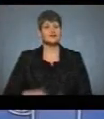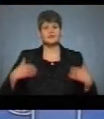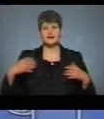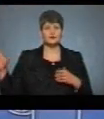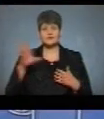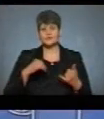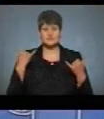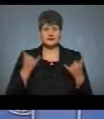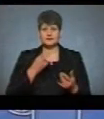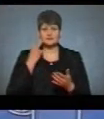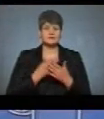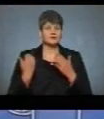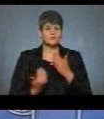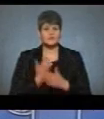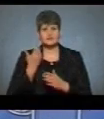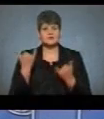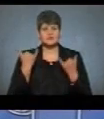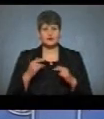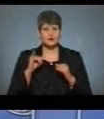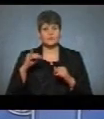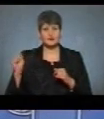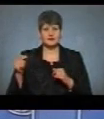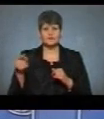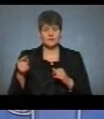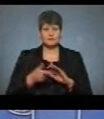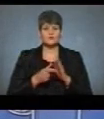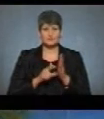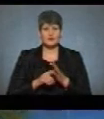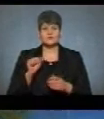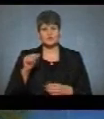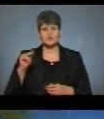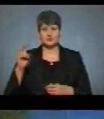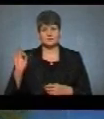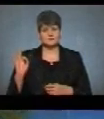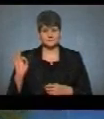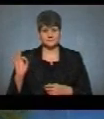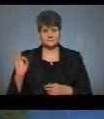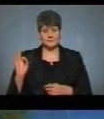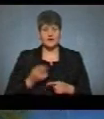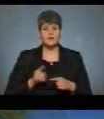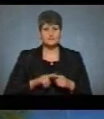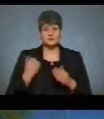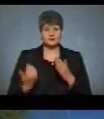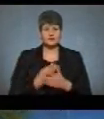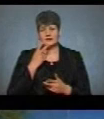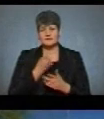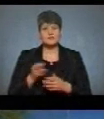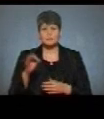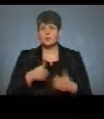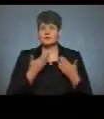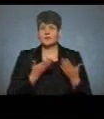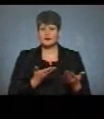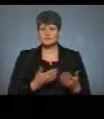Вітаю усіх, хто зараз з нами. Новини в ефірі телеканалу UA Тернопіль у студії Анастасія Чичко. І у цьому випуску дивіться про таке.